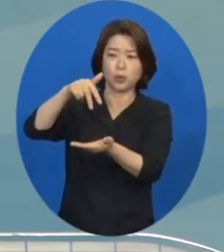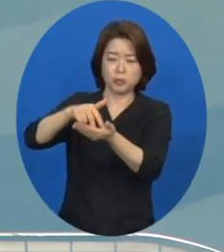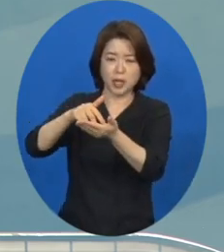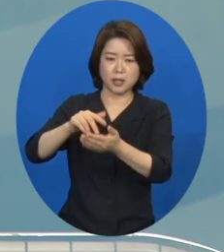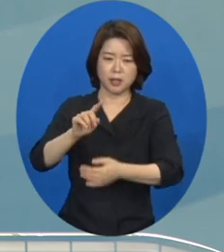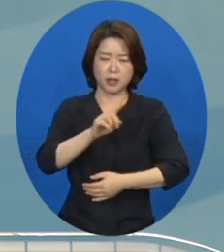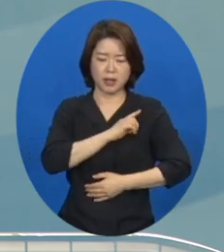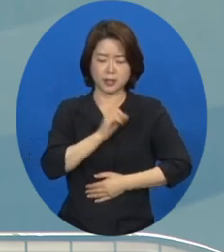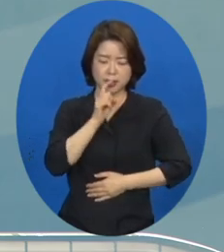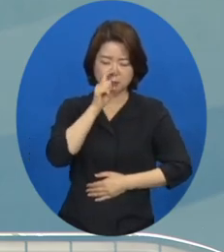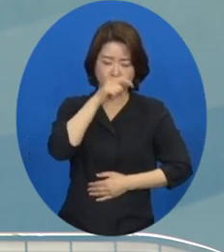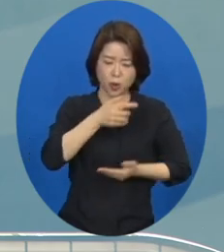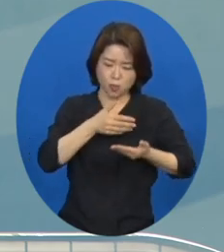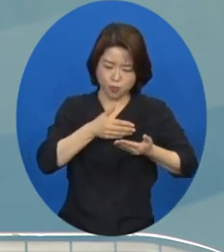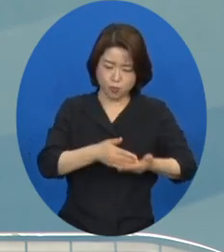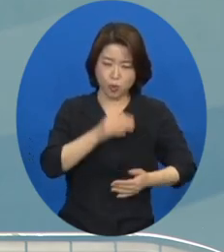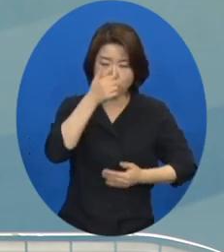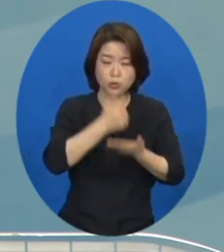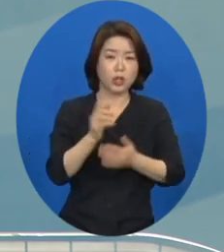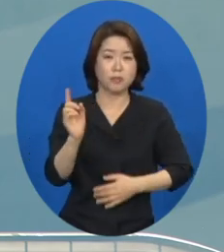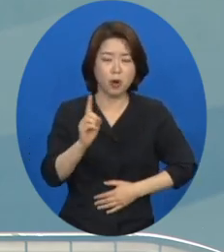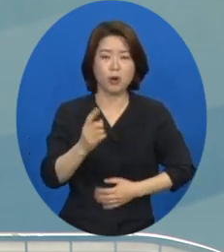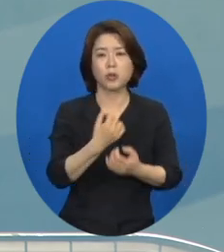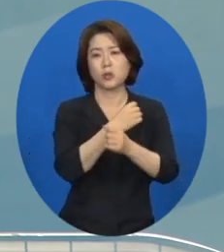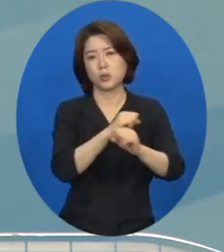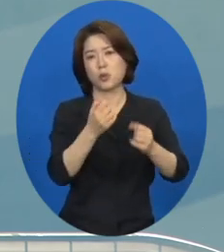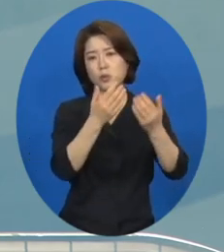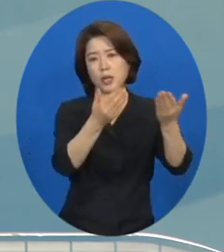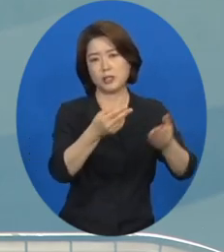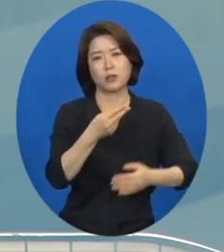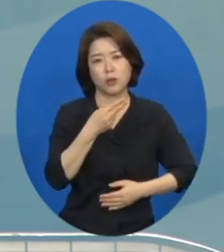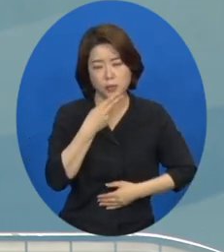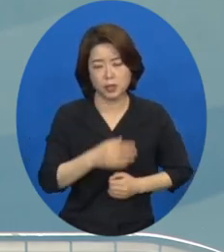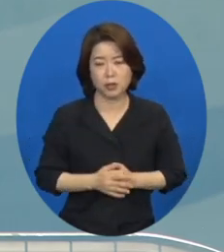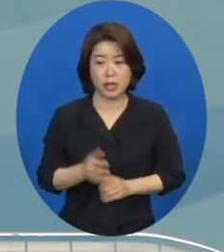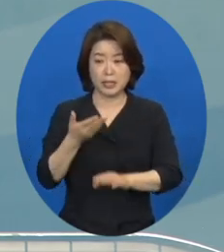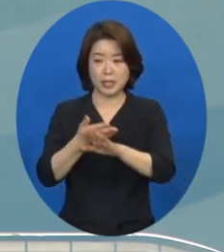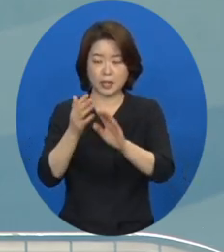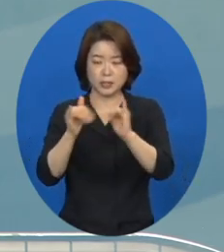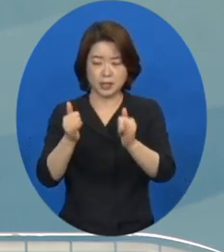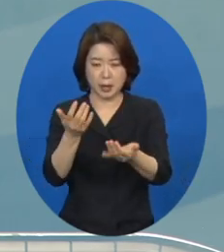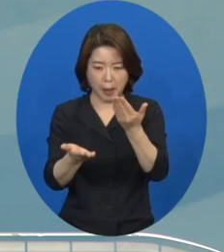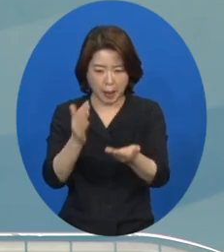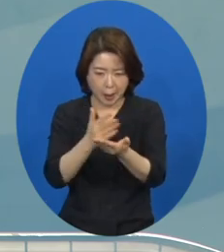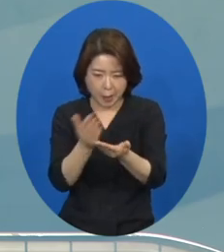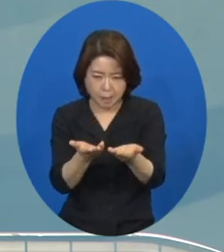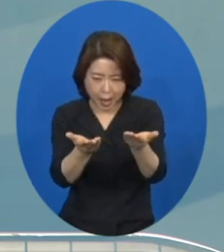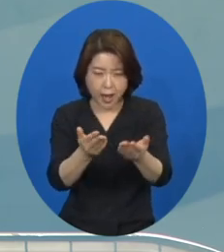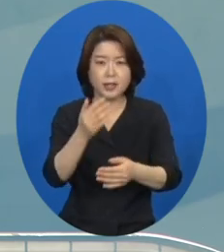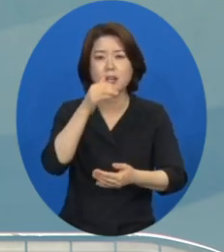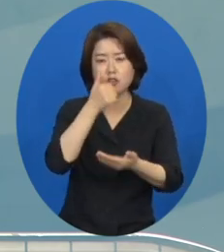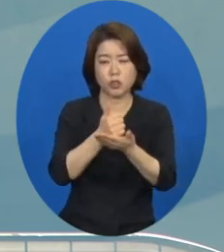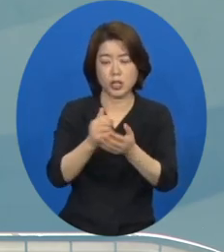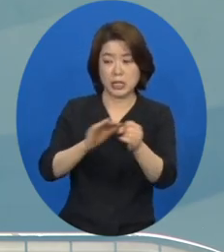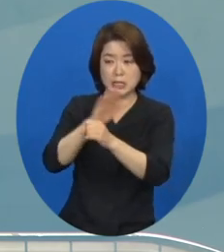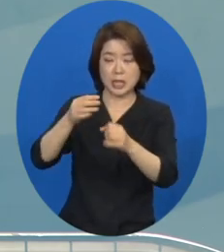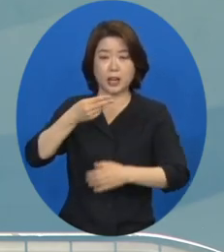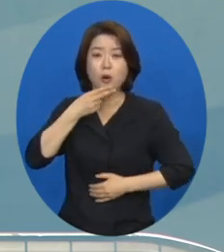죄는 용서 못하는 거, 다른 사람 판단하는 죄, 사랑하지 못하는